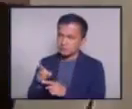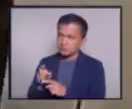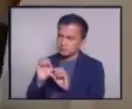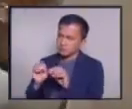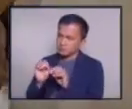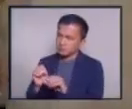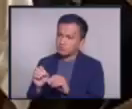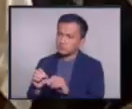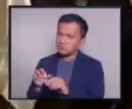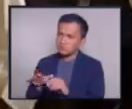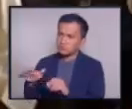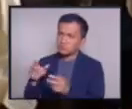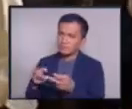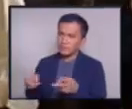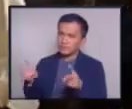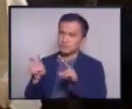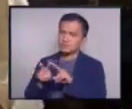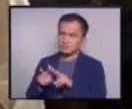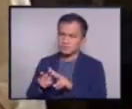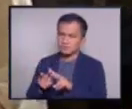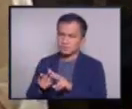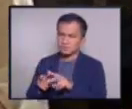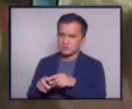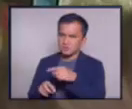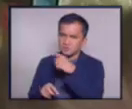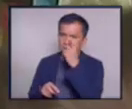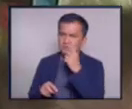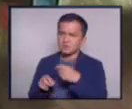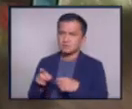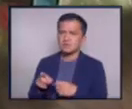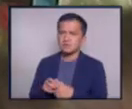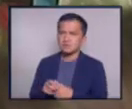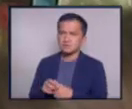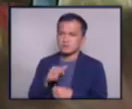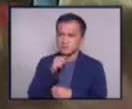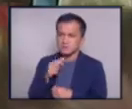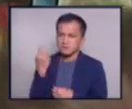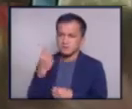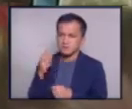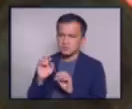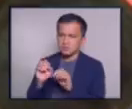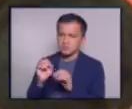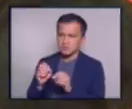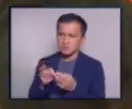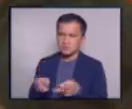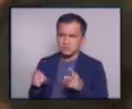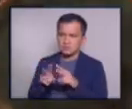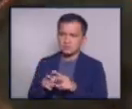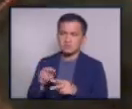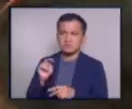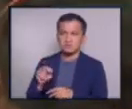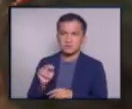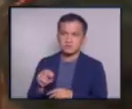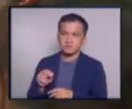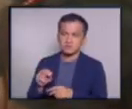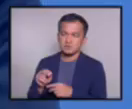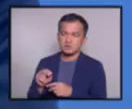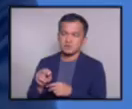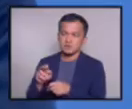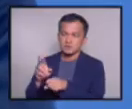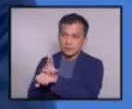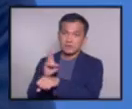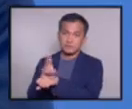nila yung values. Kasi at hindi lang ituturo ang values, kailangan i-apply